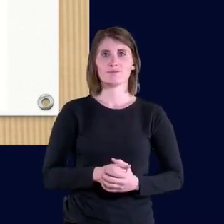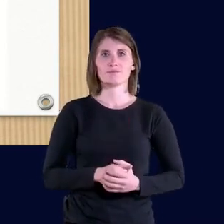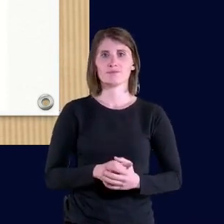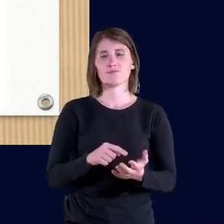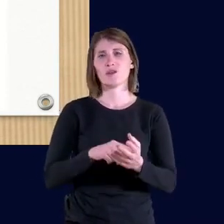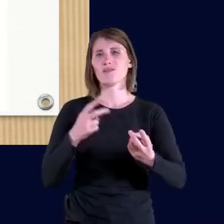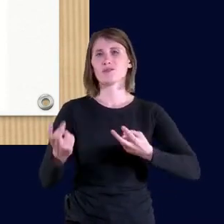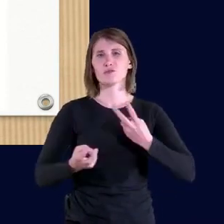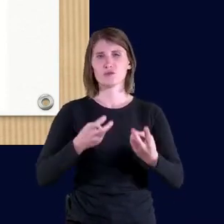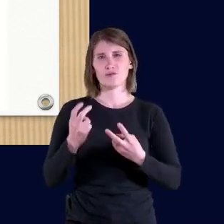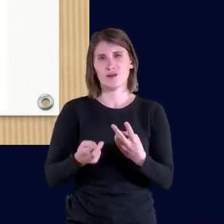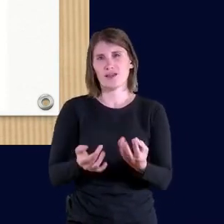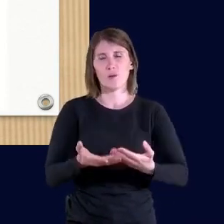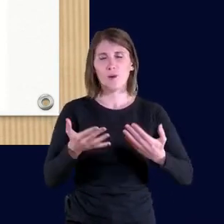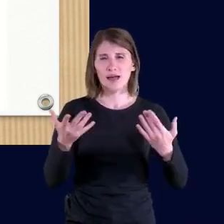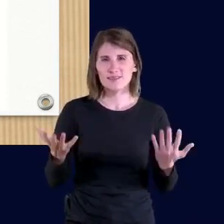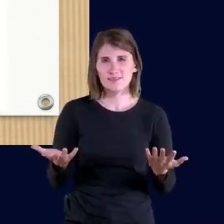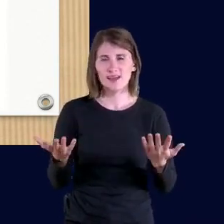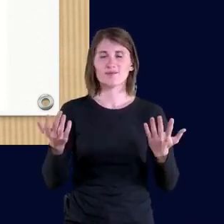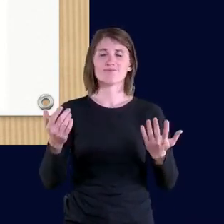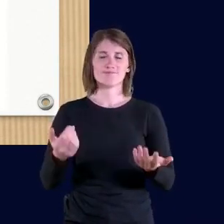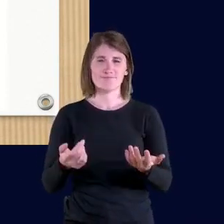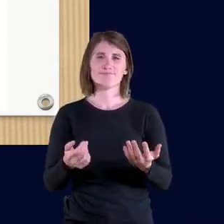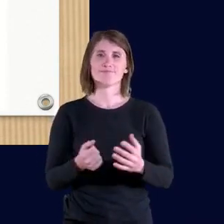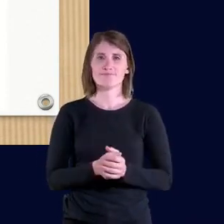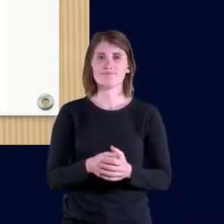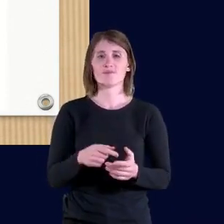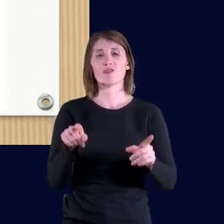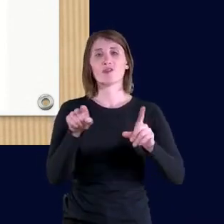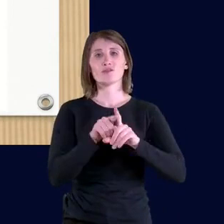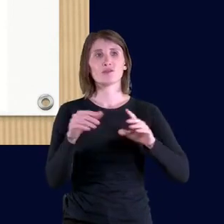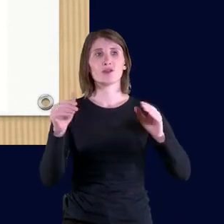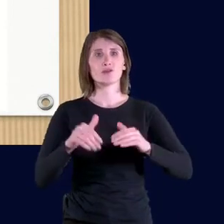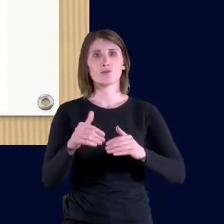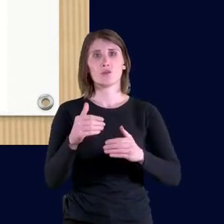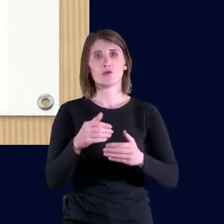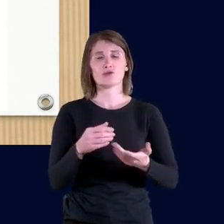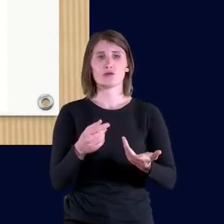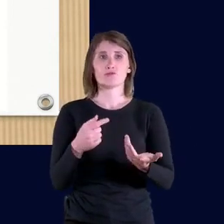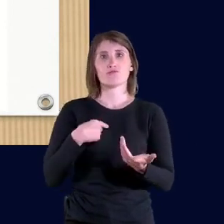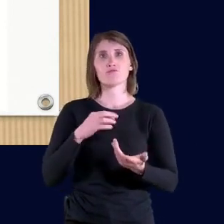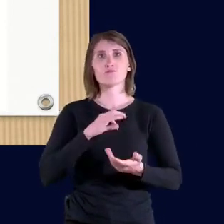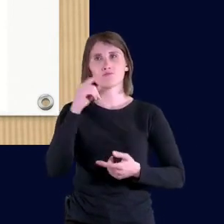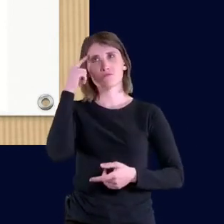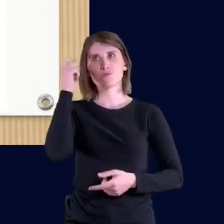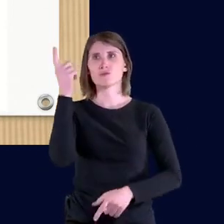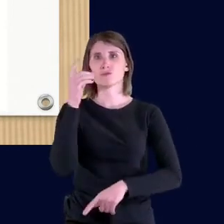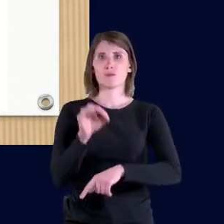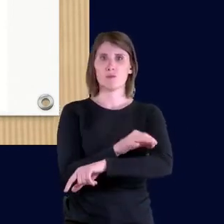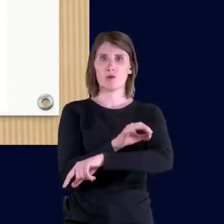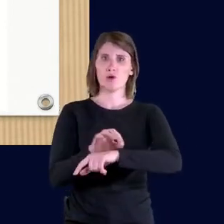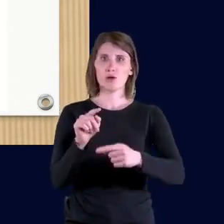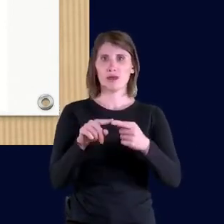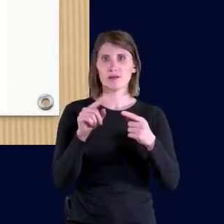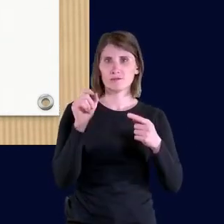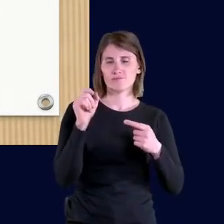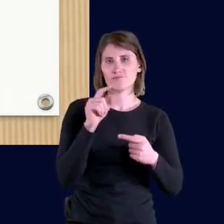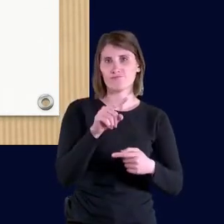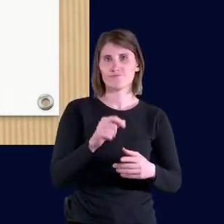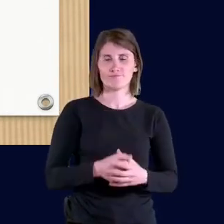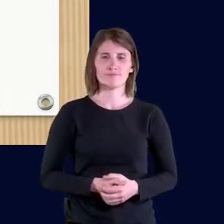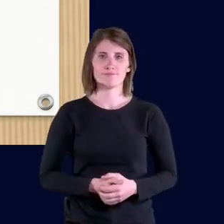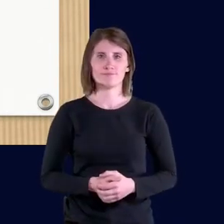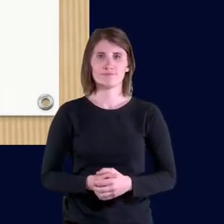proste wyszukiwanie możemy tutaj również zgłosić jakiś projekt następnym